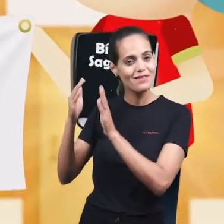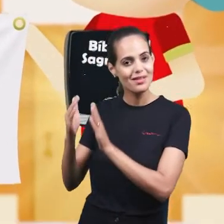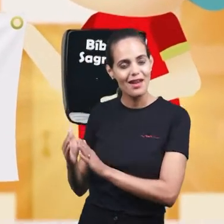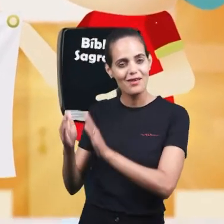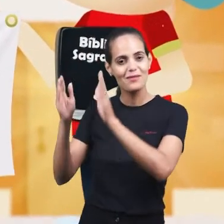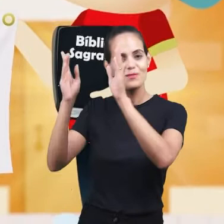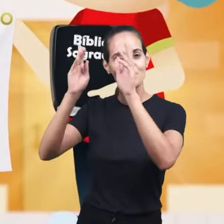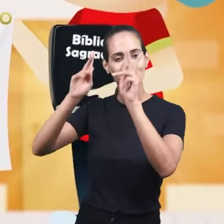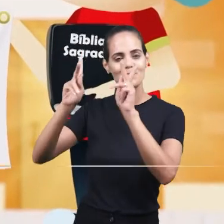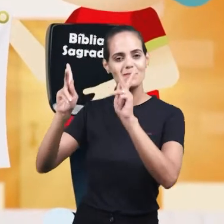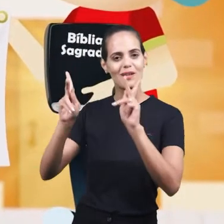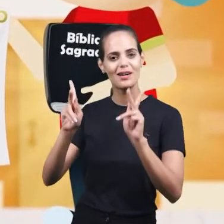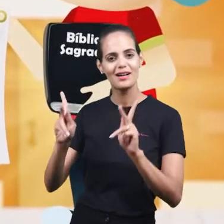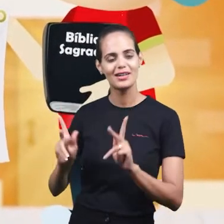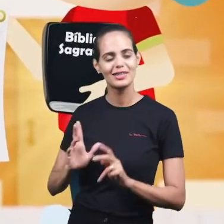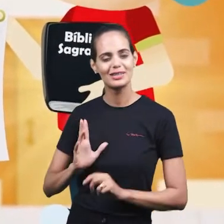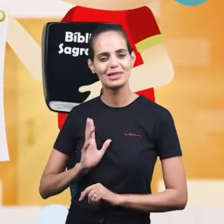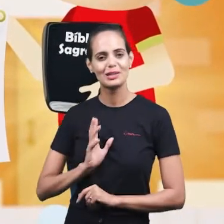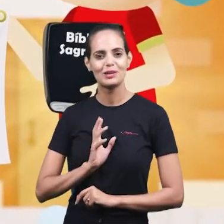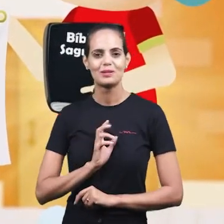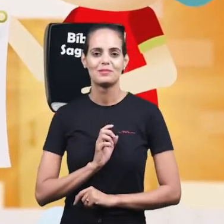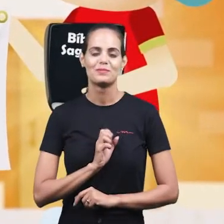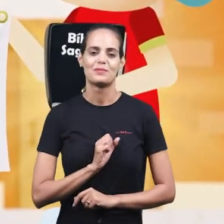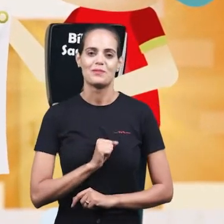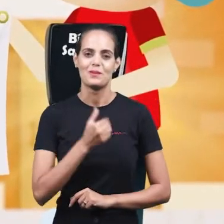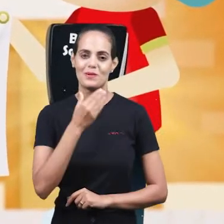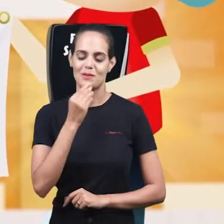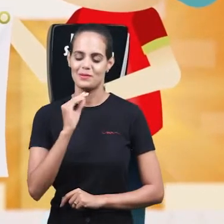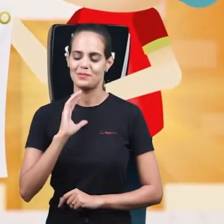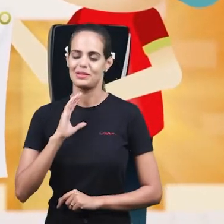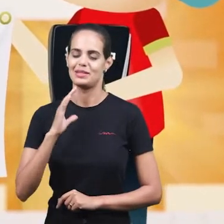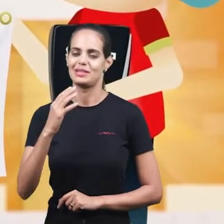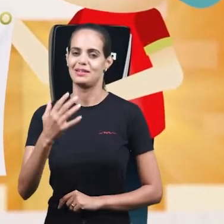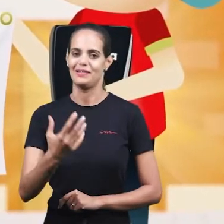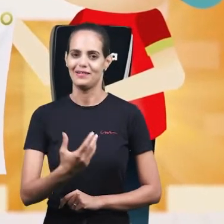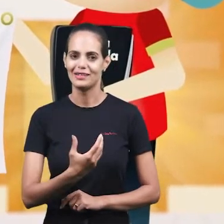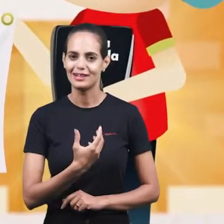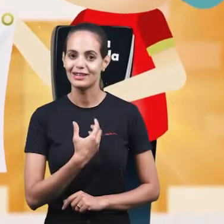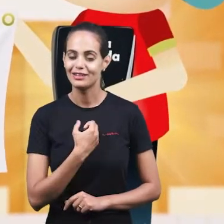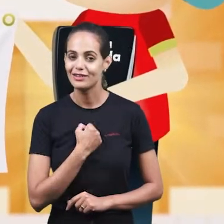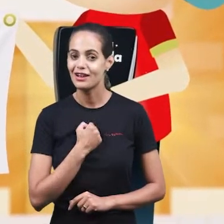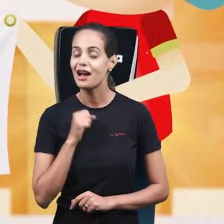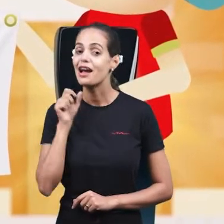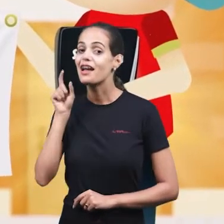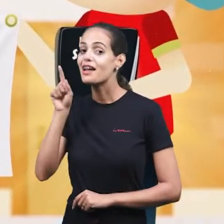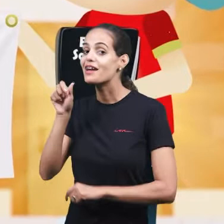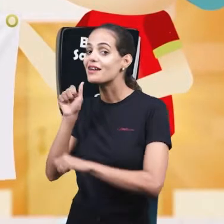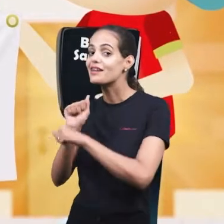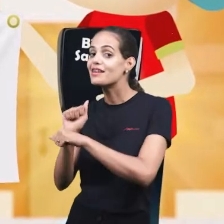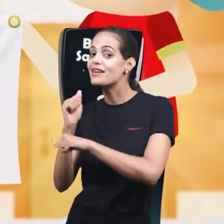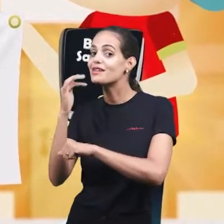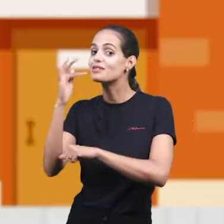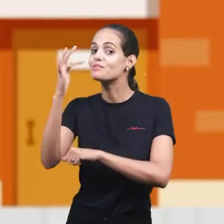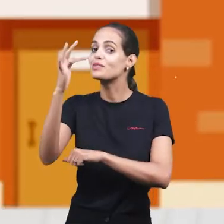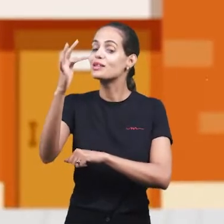Верный Бог, Он есть мир, Он любовь, Спаситель наших